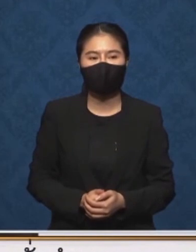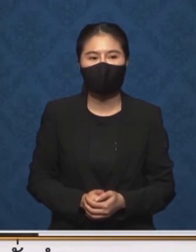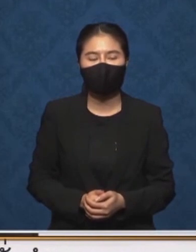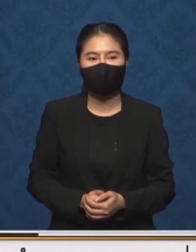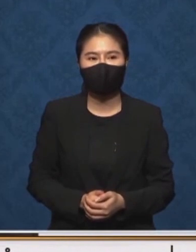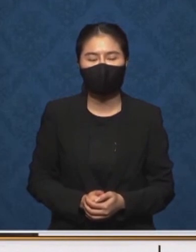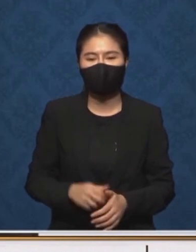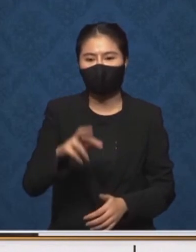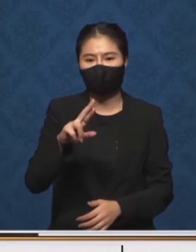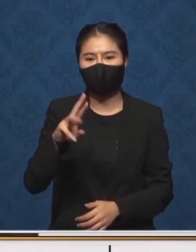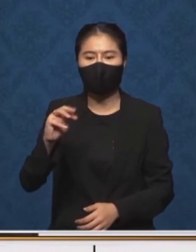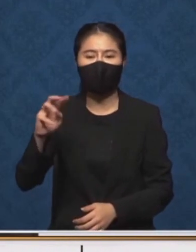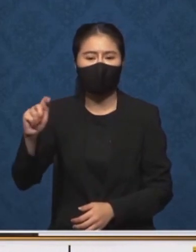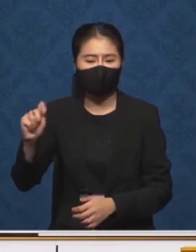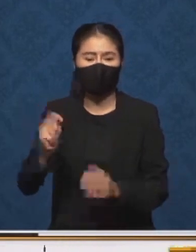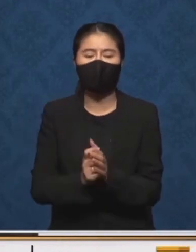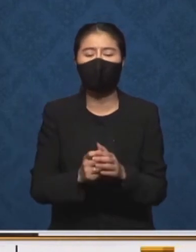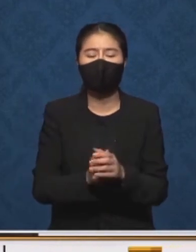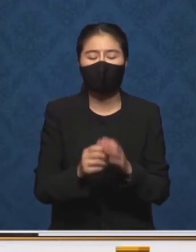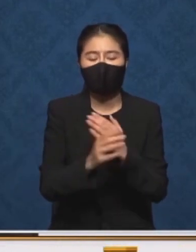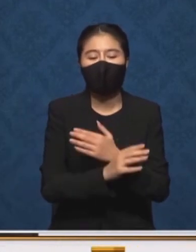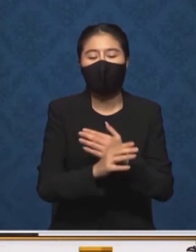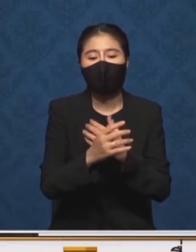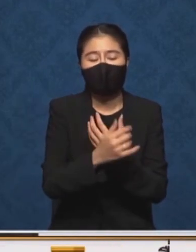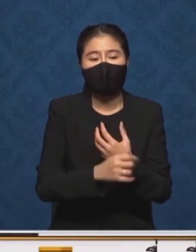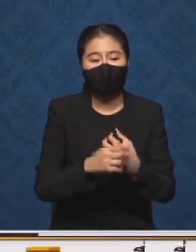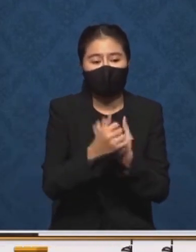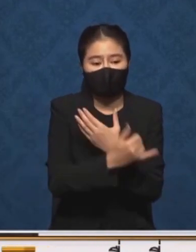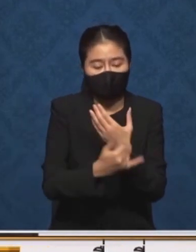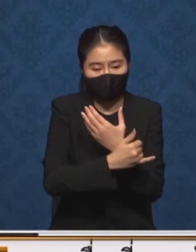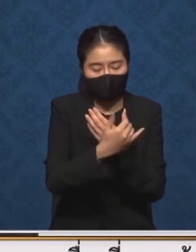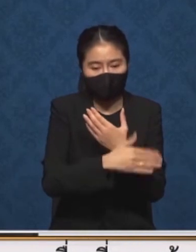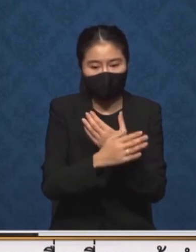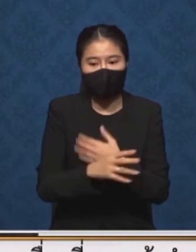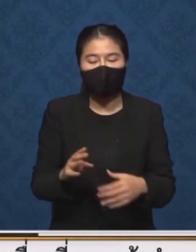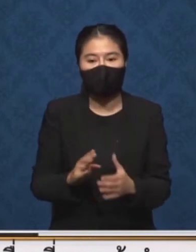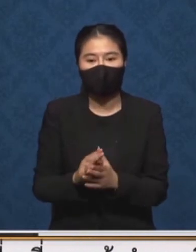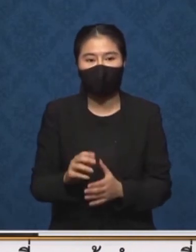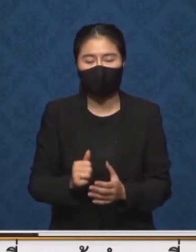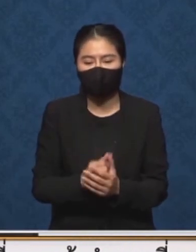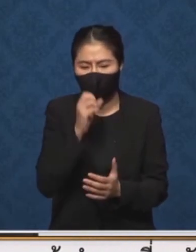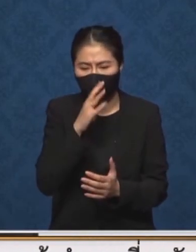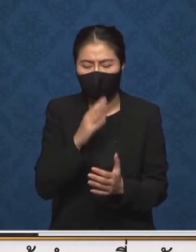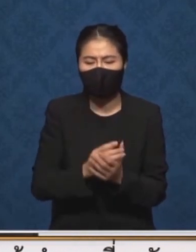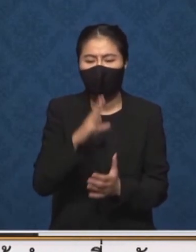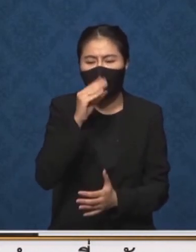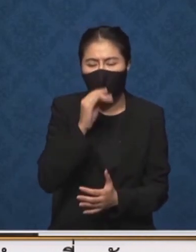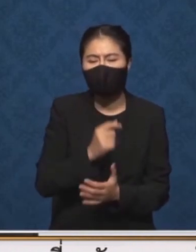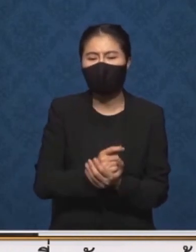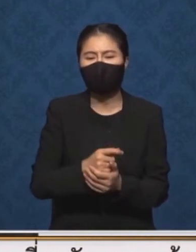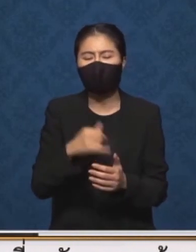ผู้นำรัฐมันตีตามประเทศบาซิลเขาลาออกหลังจากถูวิจาร์ว่าการพูดลมเหลว